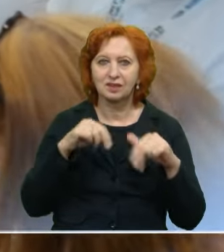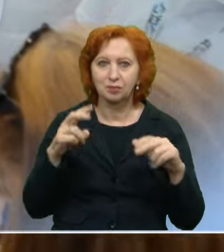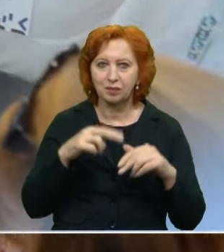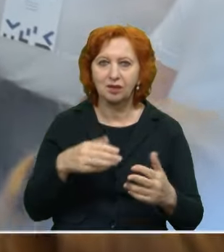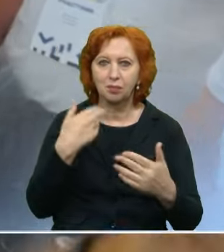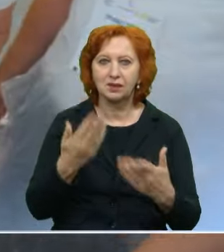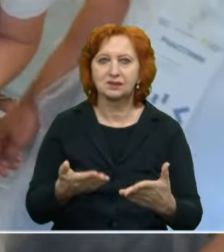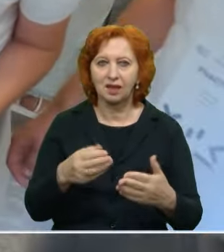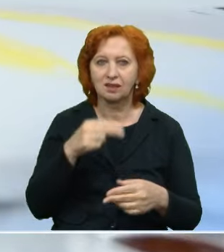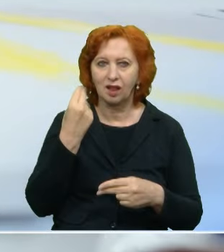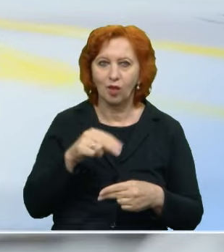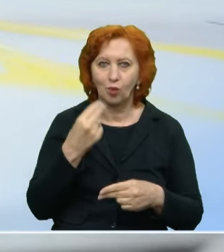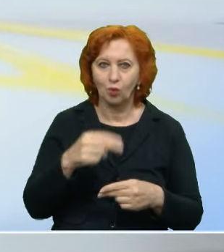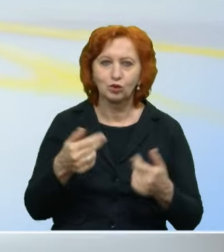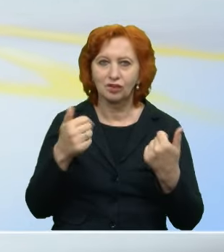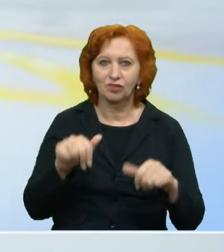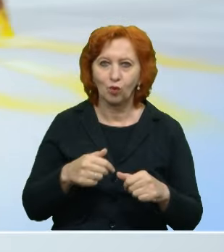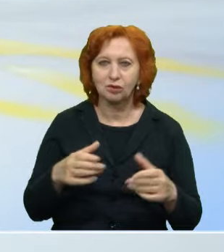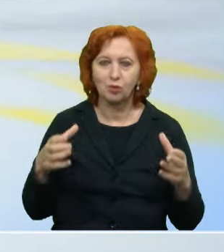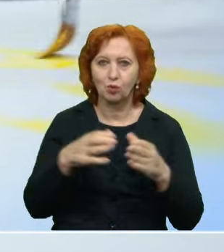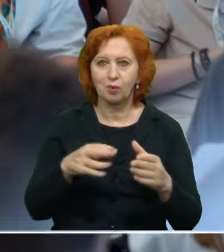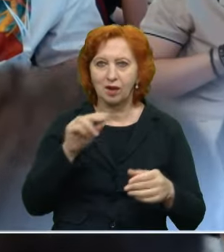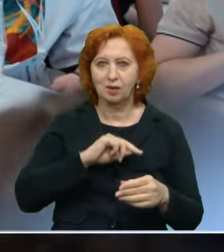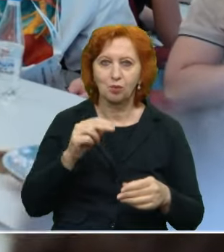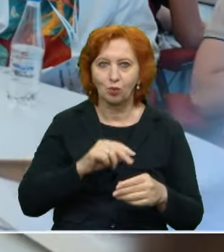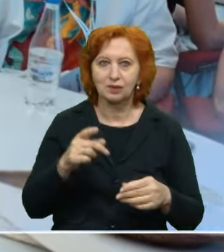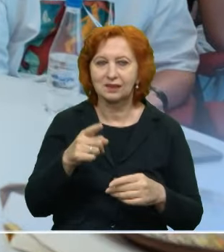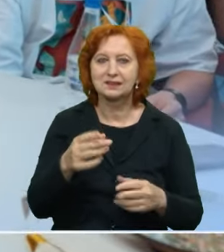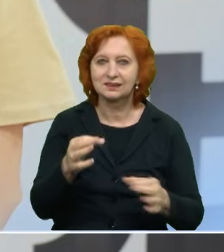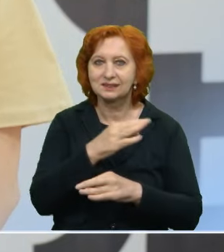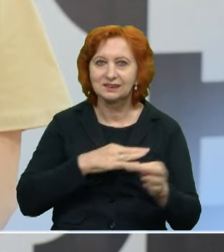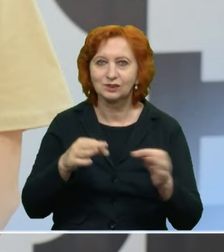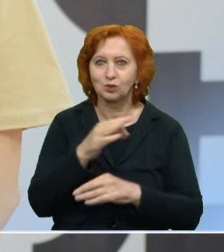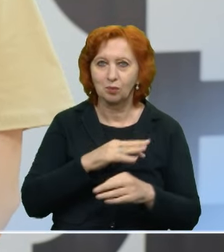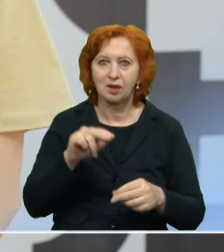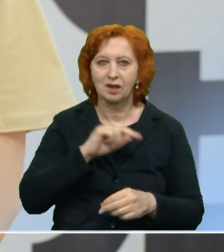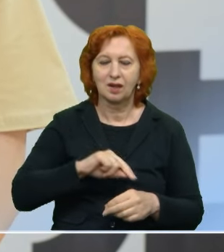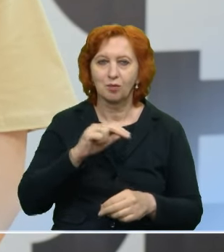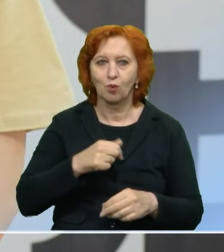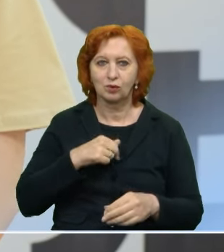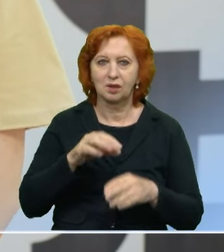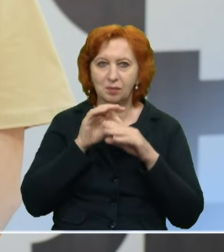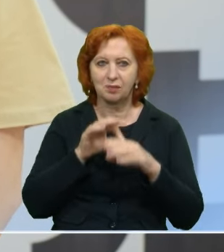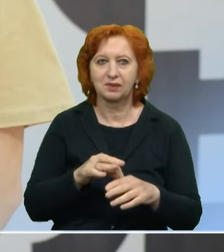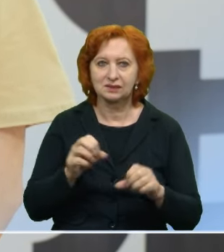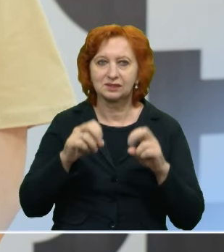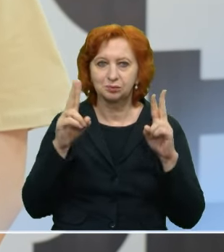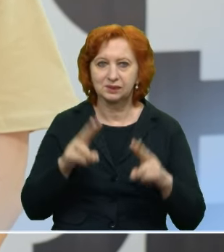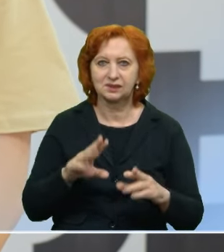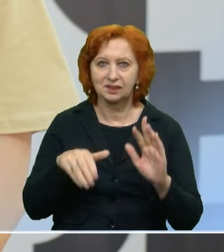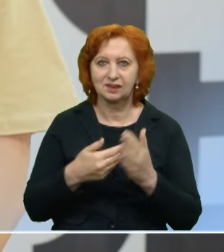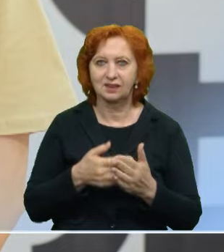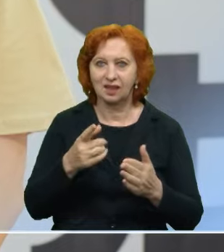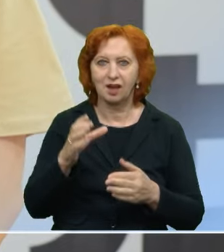презентация лучших практик и форматов, групповая работа и публичные дискуссии. 2 года мы проводили слет специалистов только для